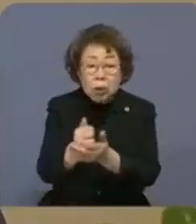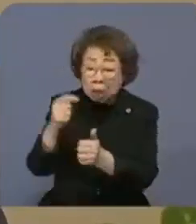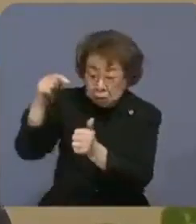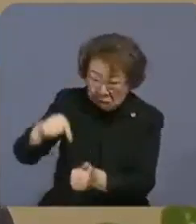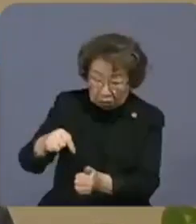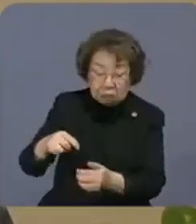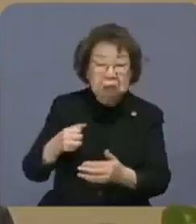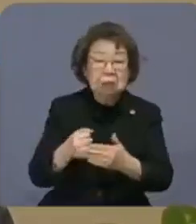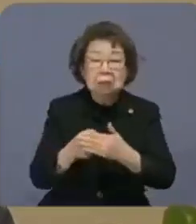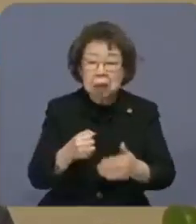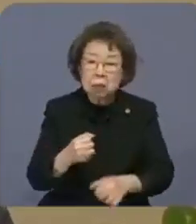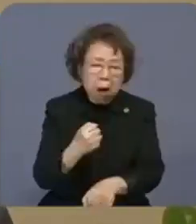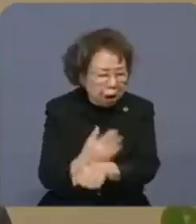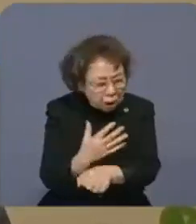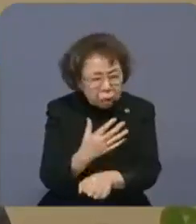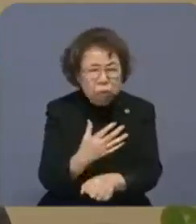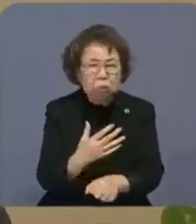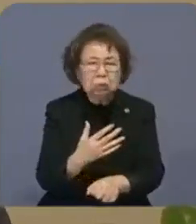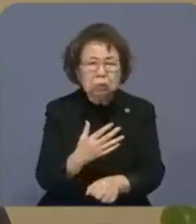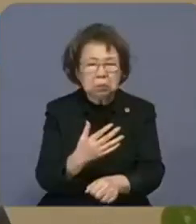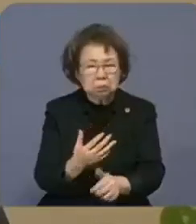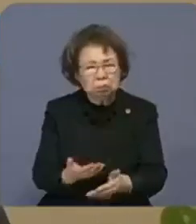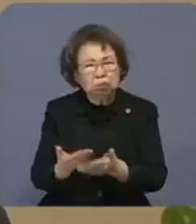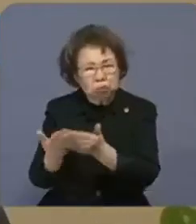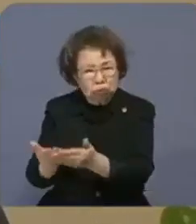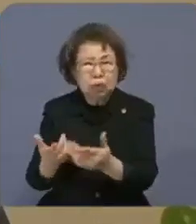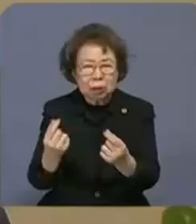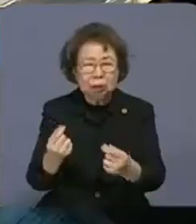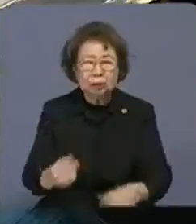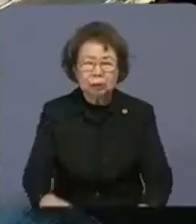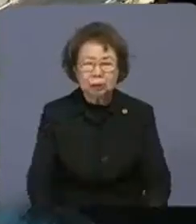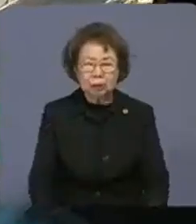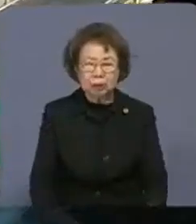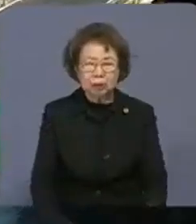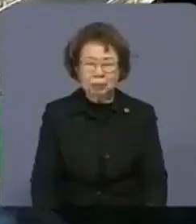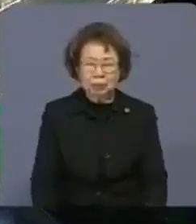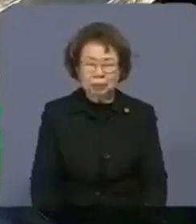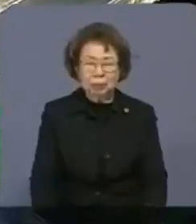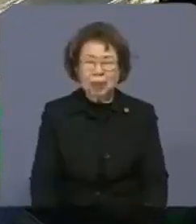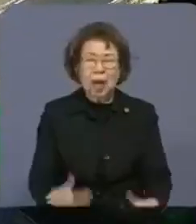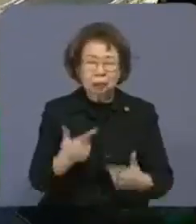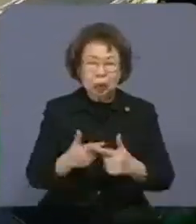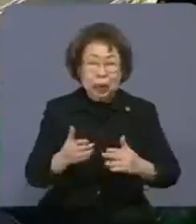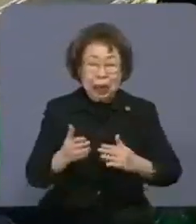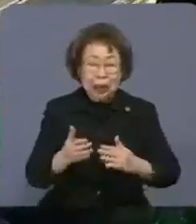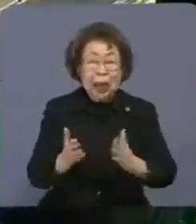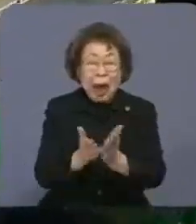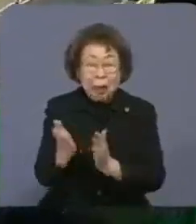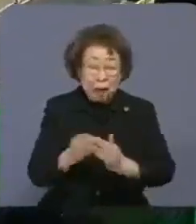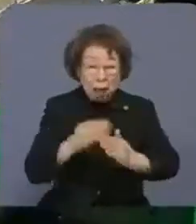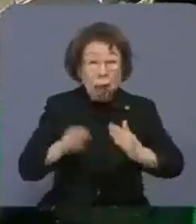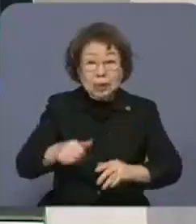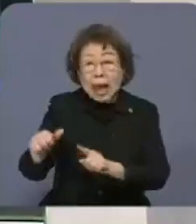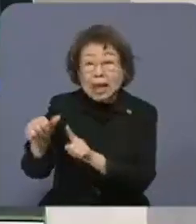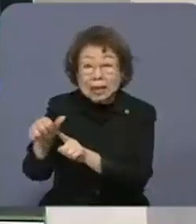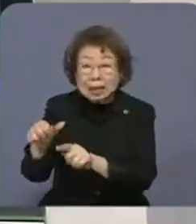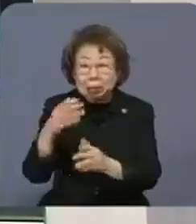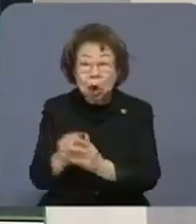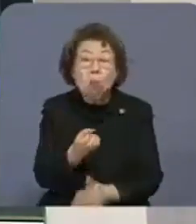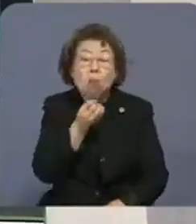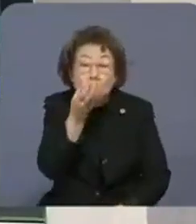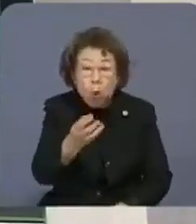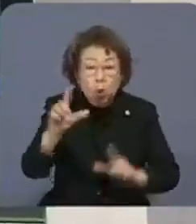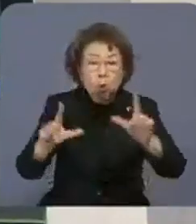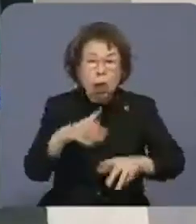1인 할 수 없이 그걸 갖다 제가 돌려 드리게 됐습니다 이에 대해 부산항만공사 간부의 이씨는 폭로